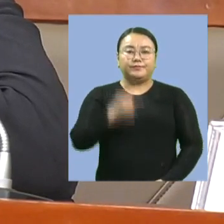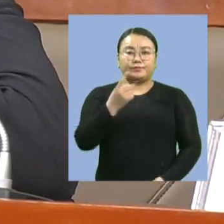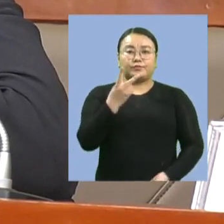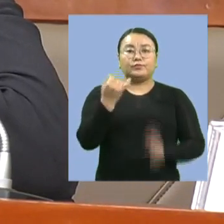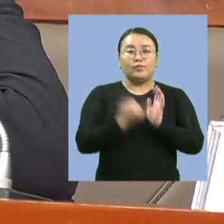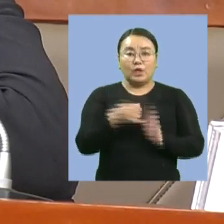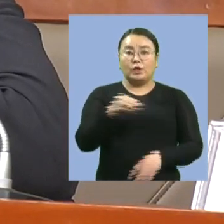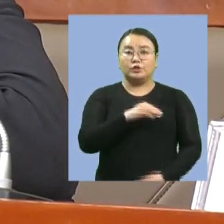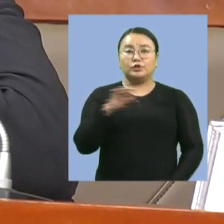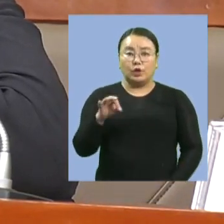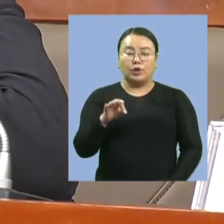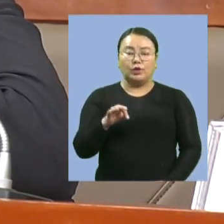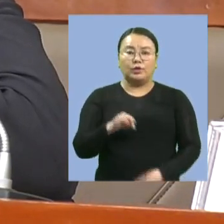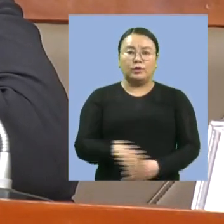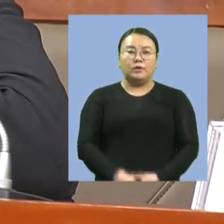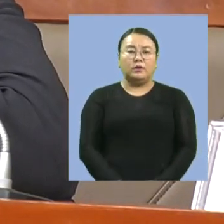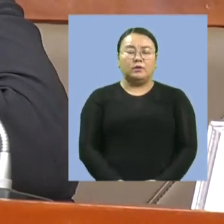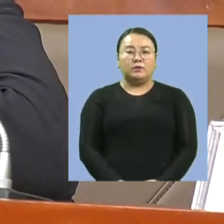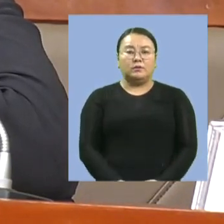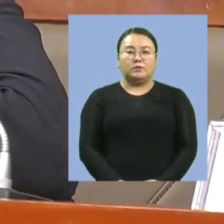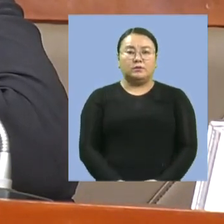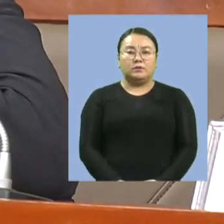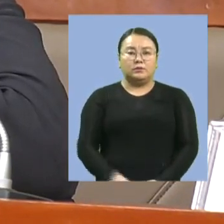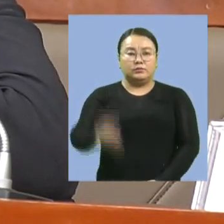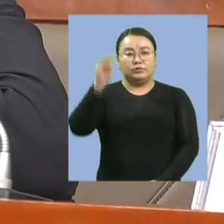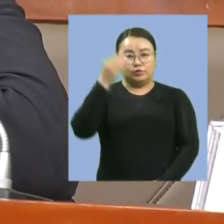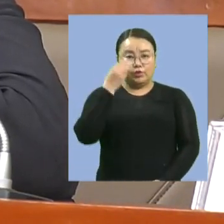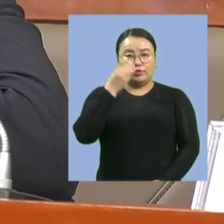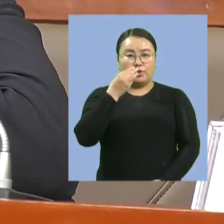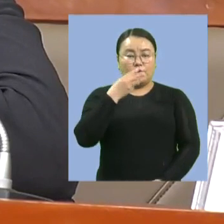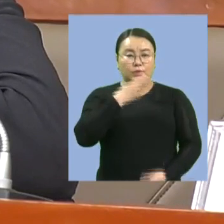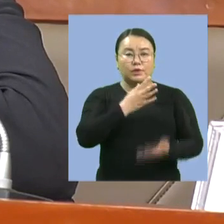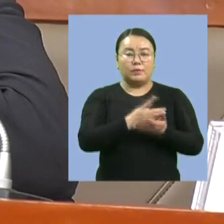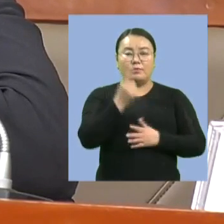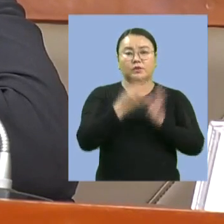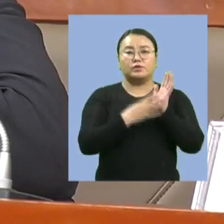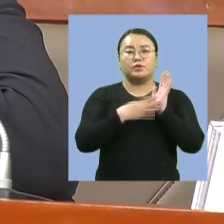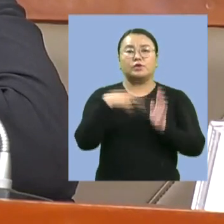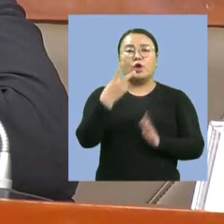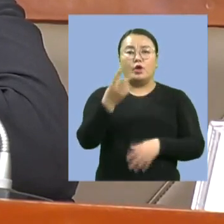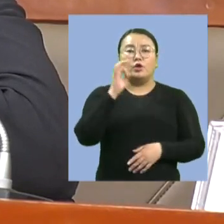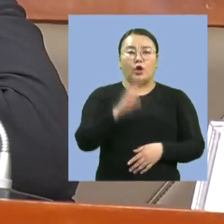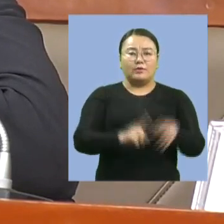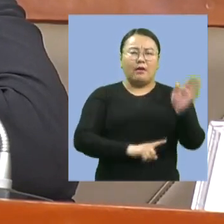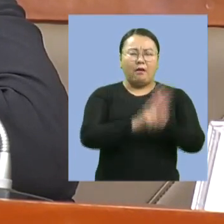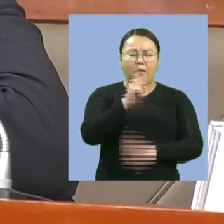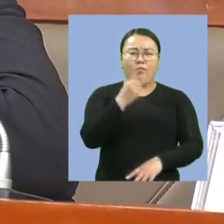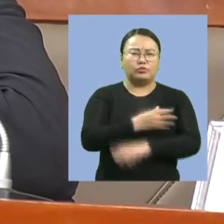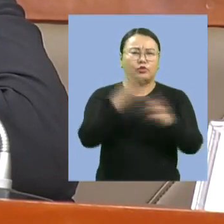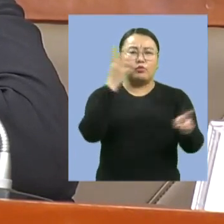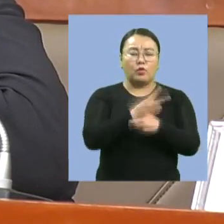Нөгөө талаасаа 126 гэдэг тоонд бас нэг үндэслэл бас тодорхой үндэслэлүүд бас байж байгаа нь 1992 оны 9 дугаар үндсэн